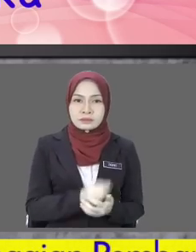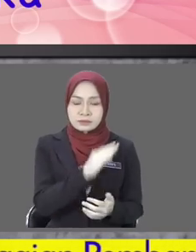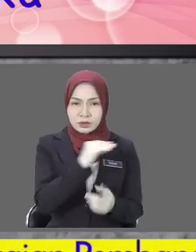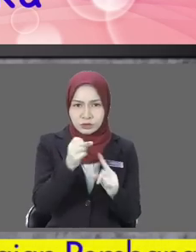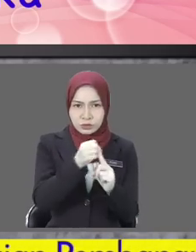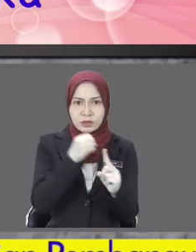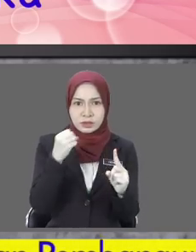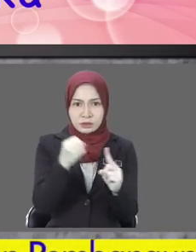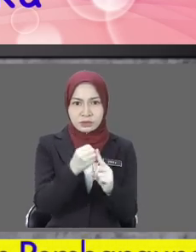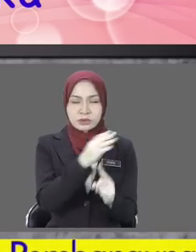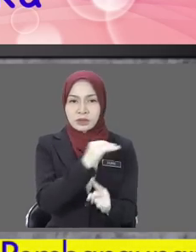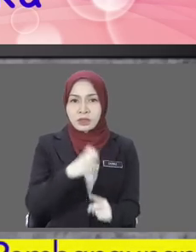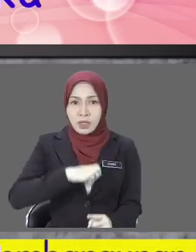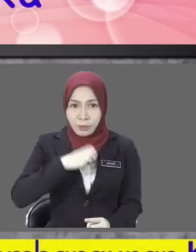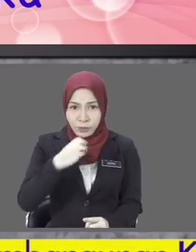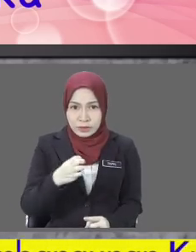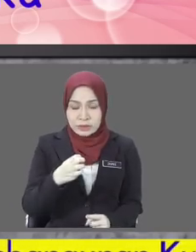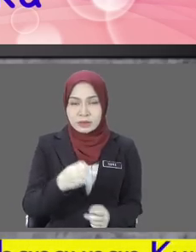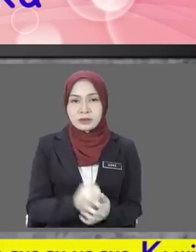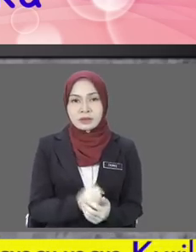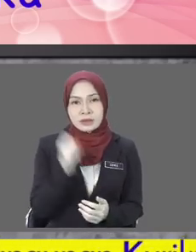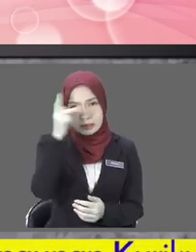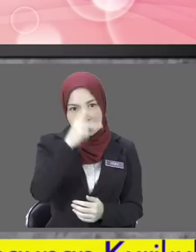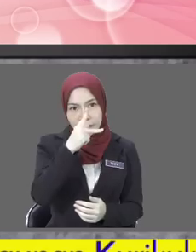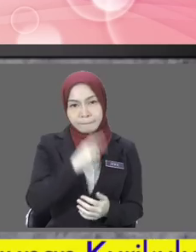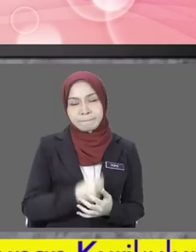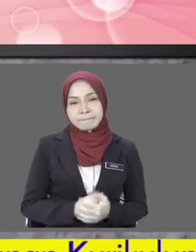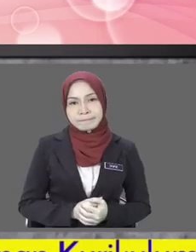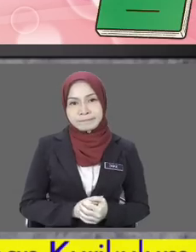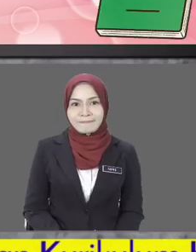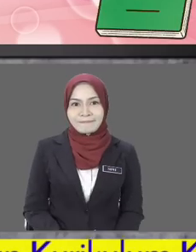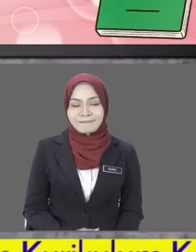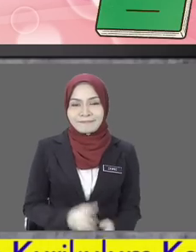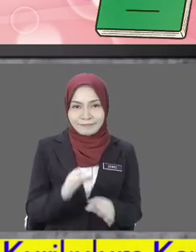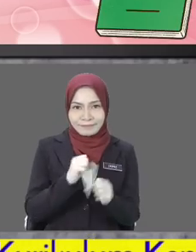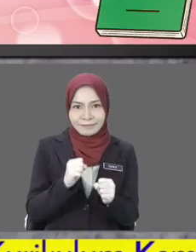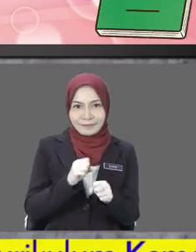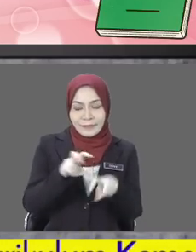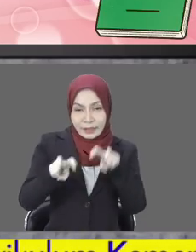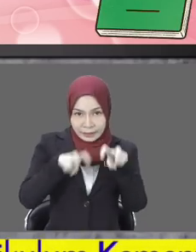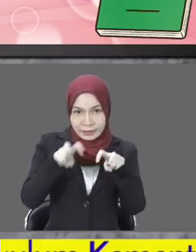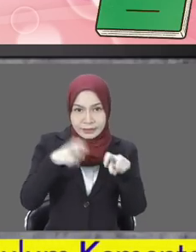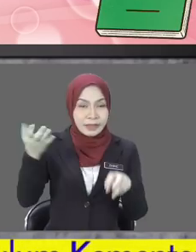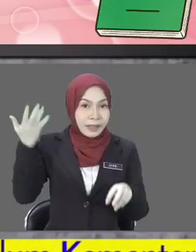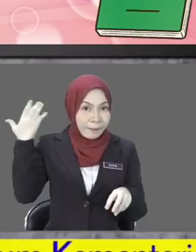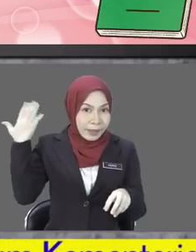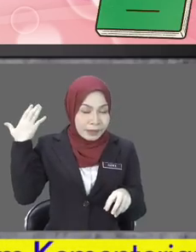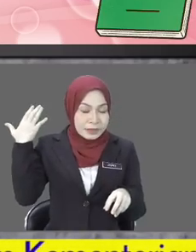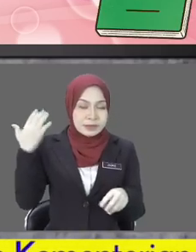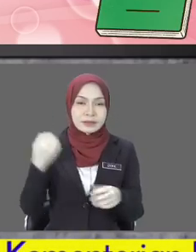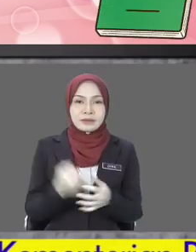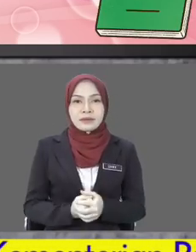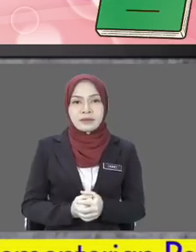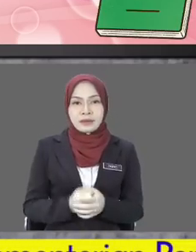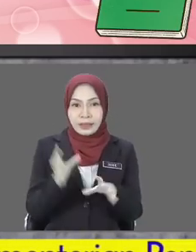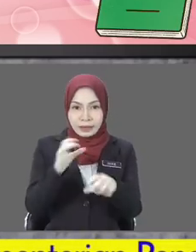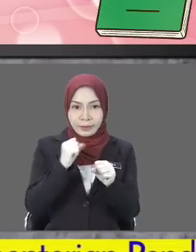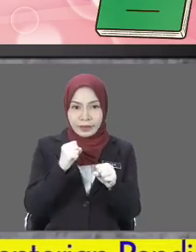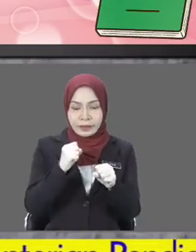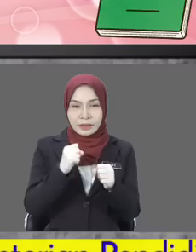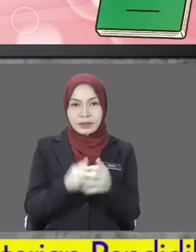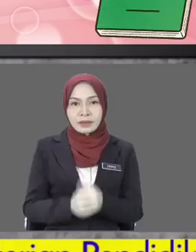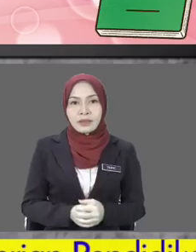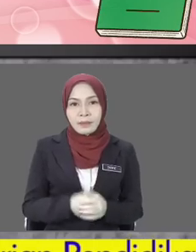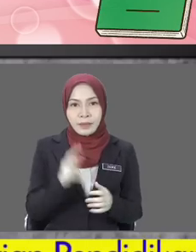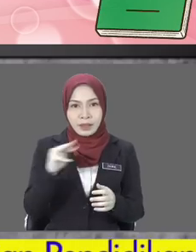emosi dan tingkah laku mereka dapatkan kajian-kajian lepas mendapati mangsa